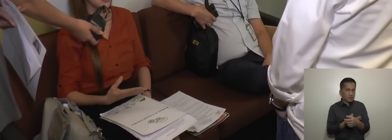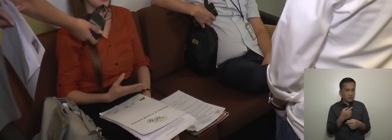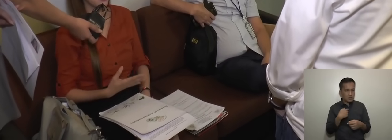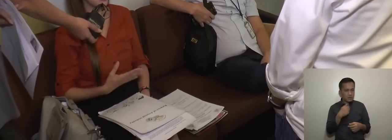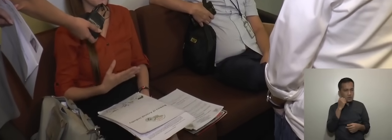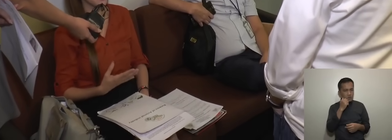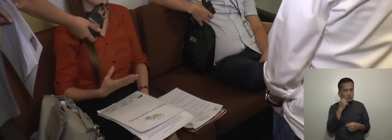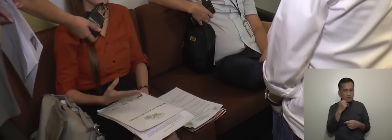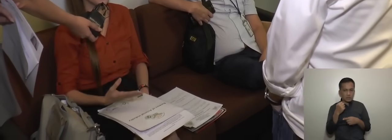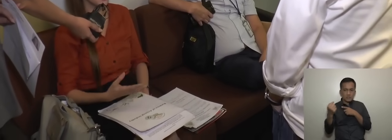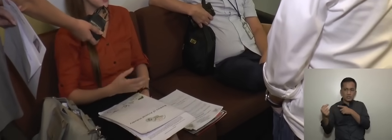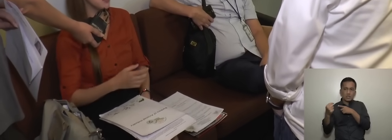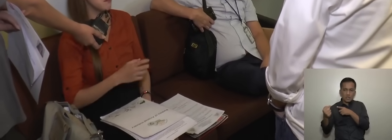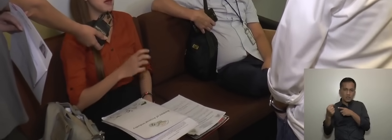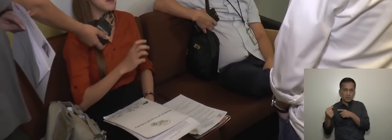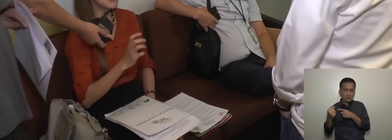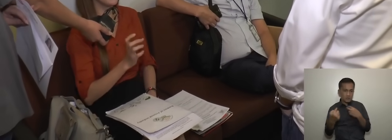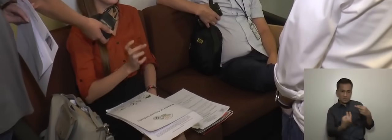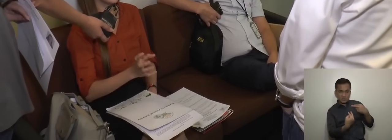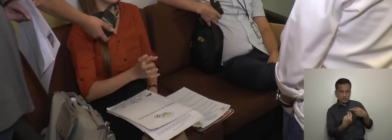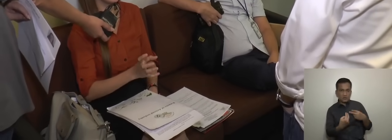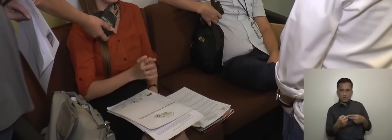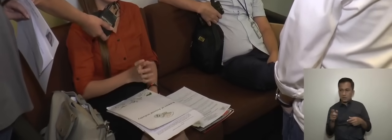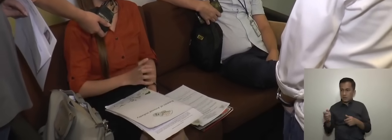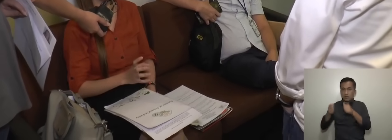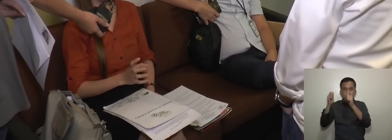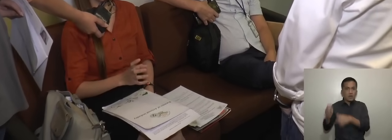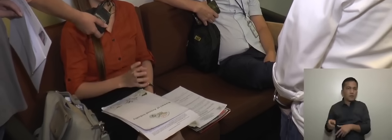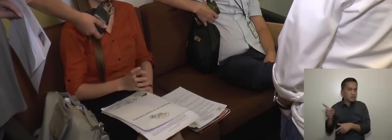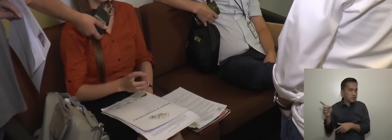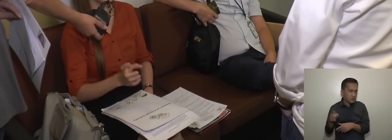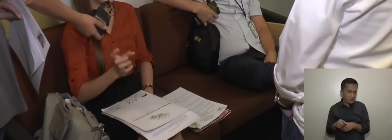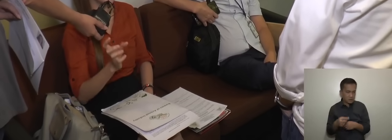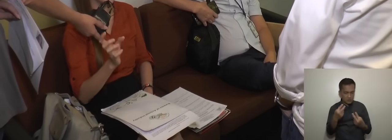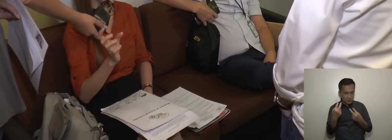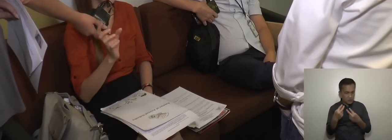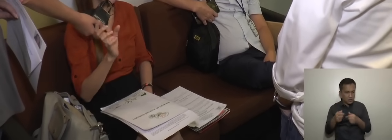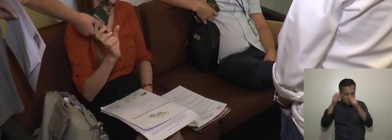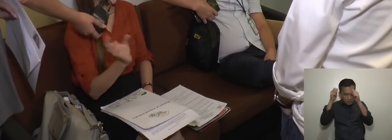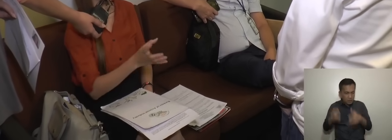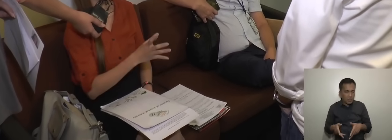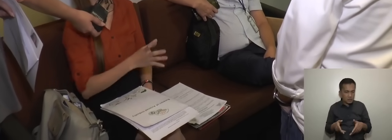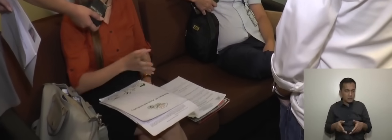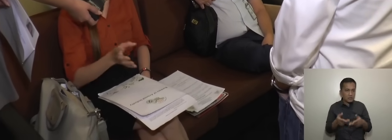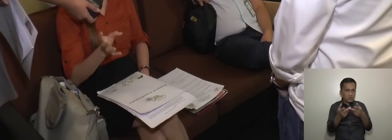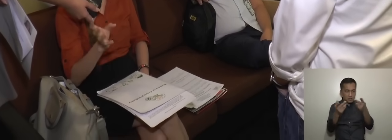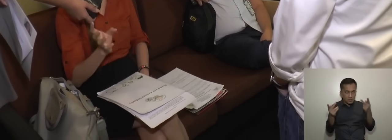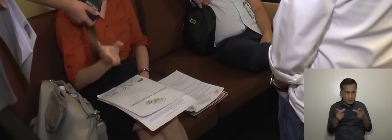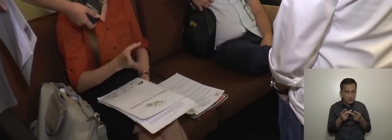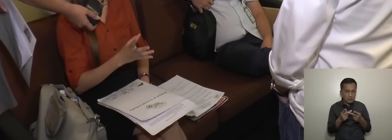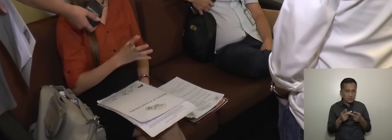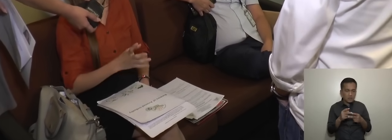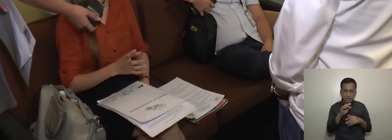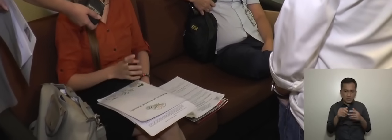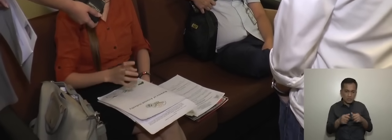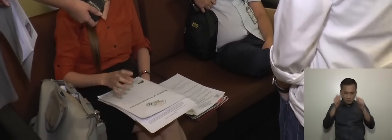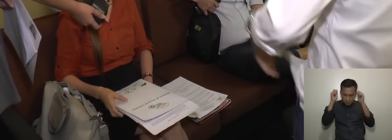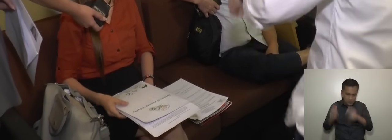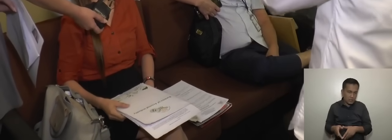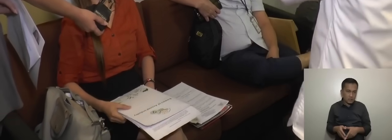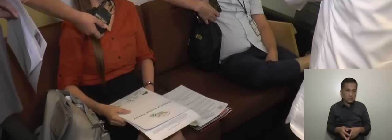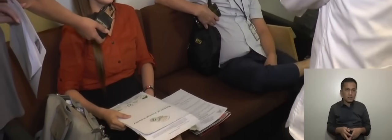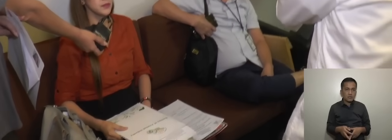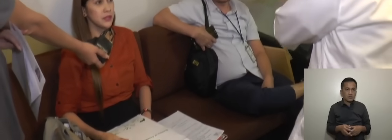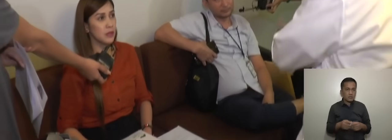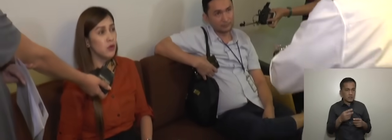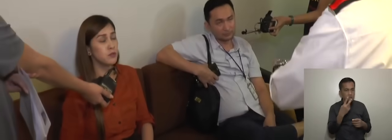na nakita, nag-aaway kami. Nagbabasag po yan. Nakikita ng anak ko, nagbabasag ng plato. Dalawang baso lang ang binasag. Lahat binasag niya. Dalawa